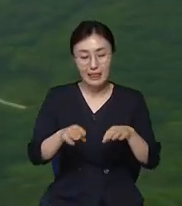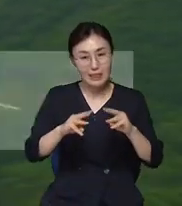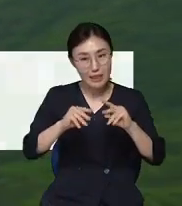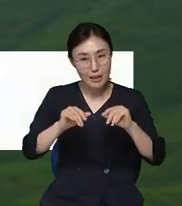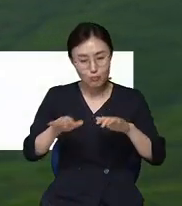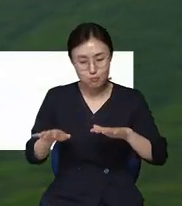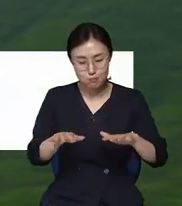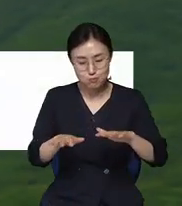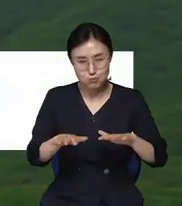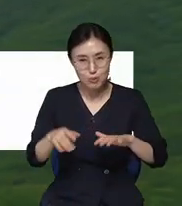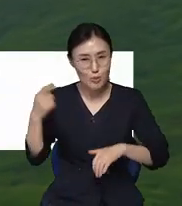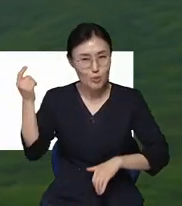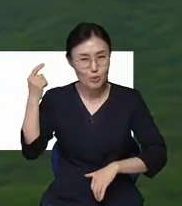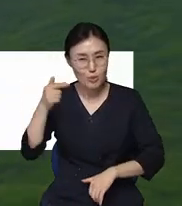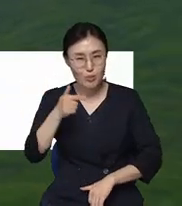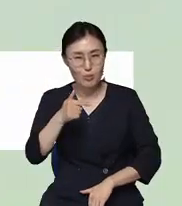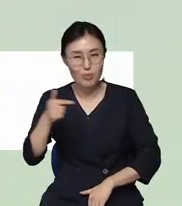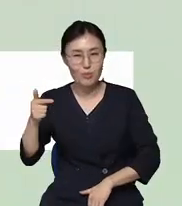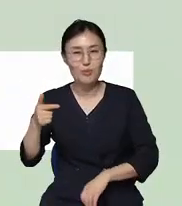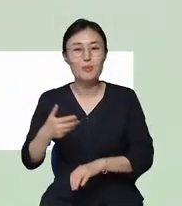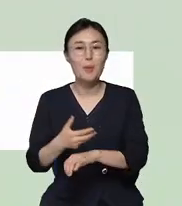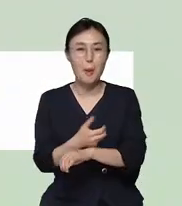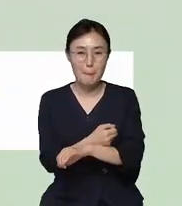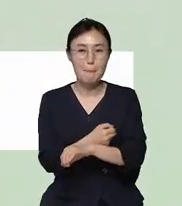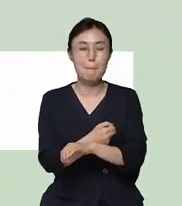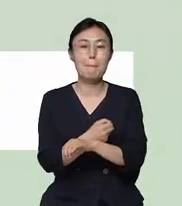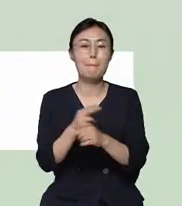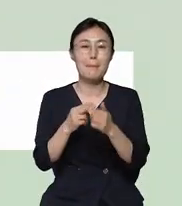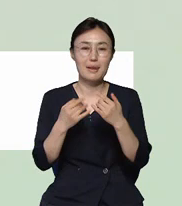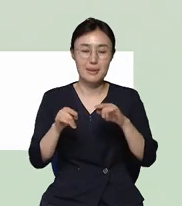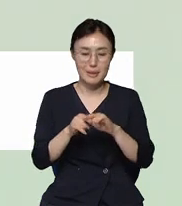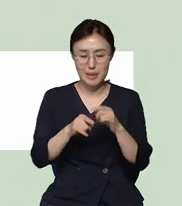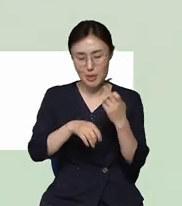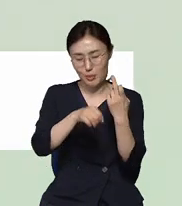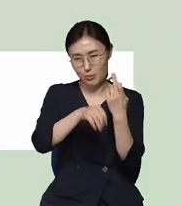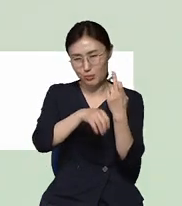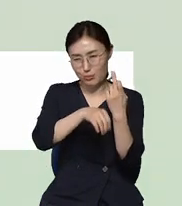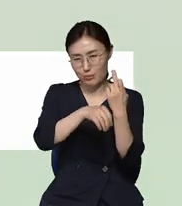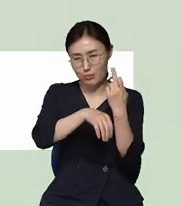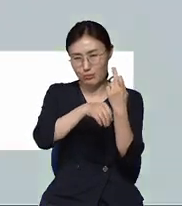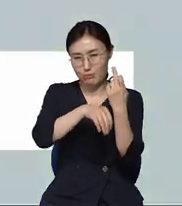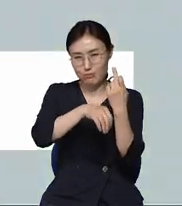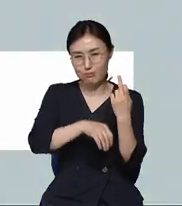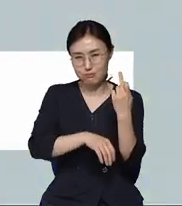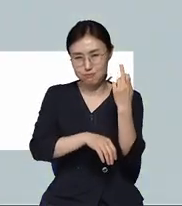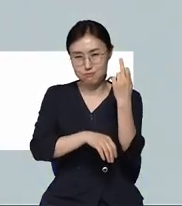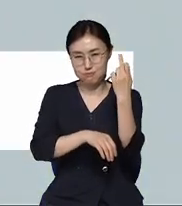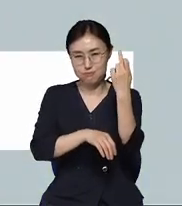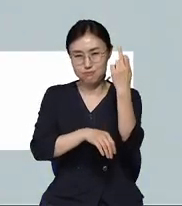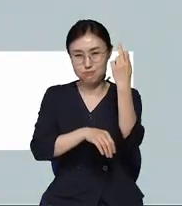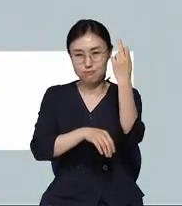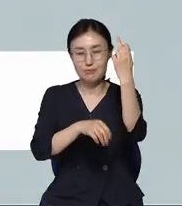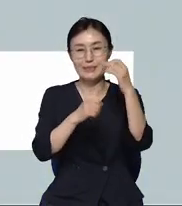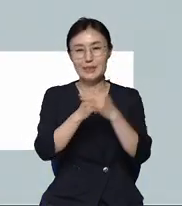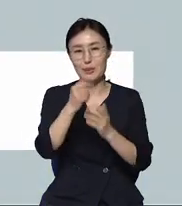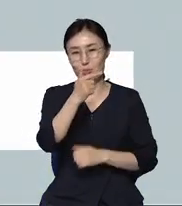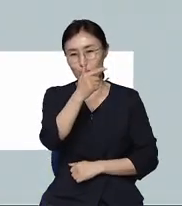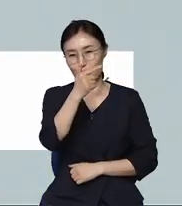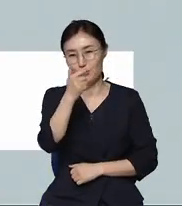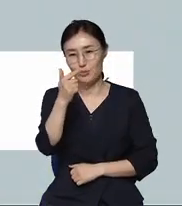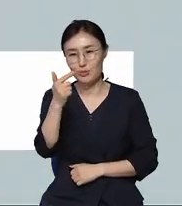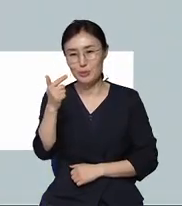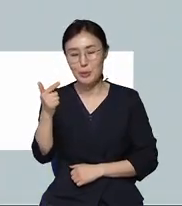흔드는 굉음과 함께 누리호가 거대한 화염 속에 힘차게 솟아오릅니다. 해질녘 하늘을